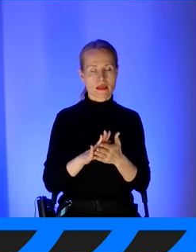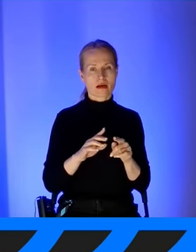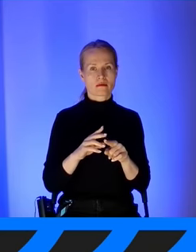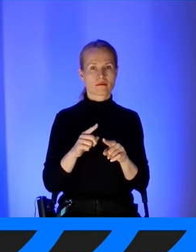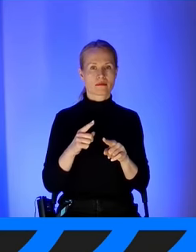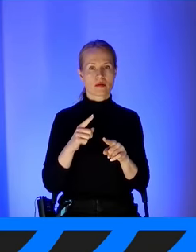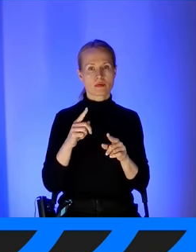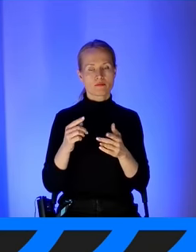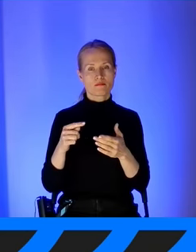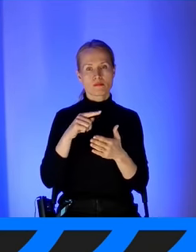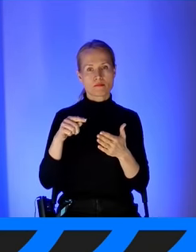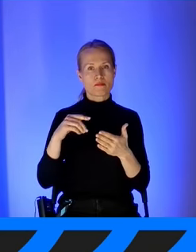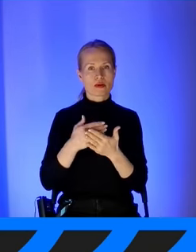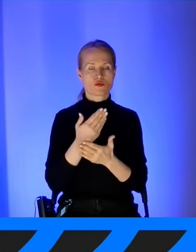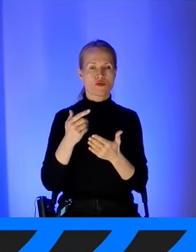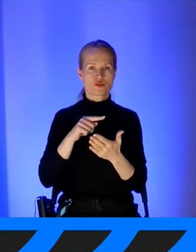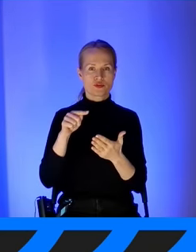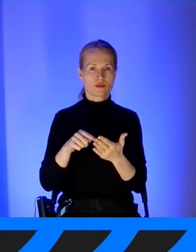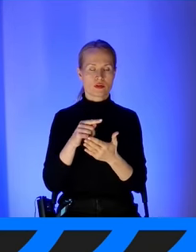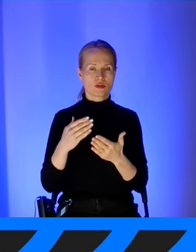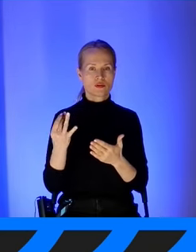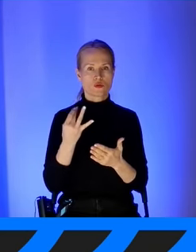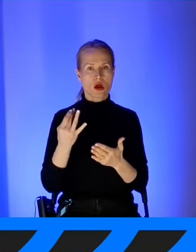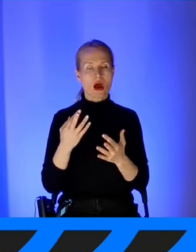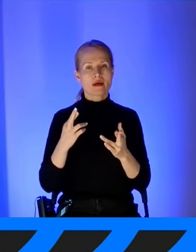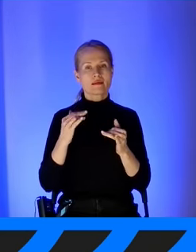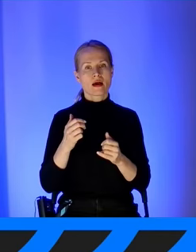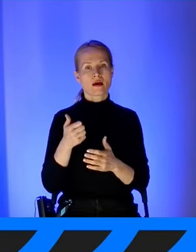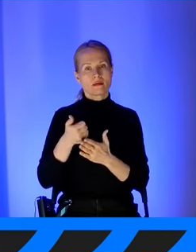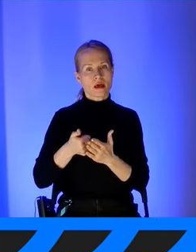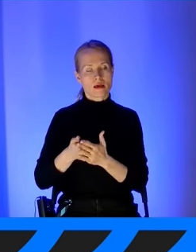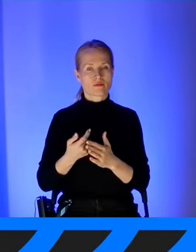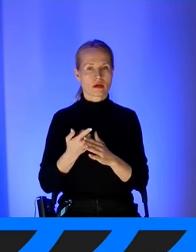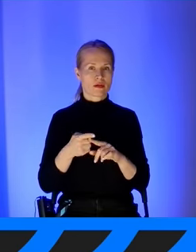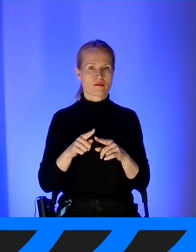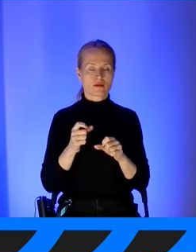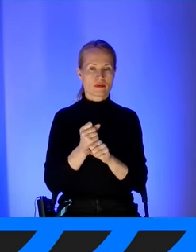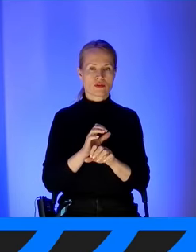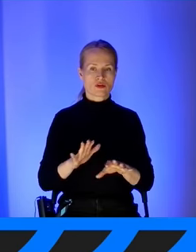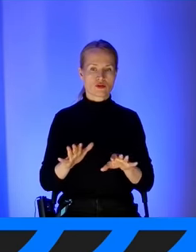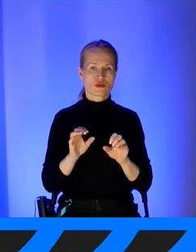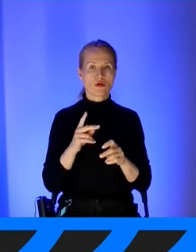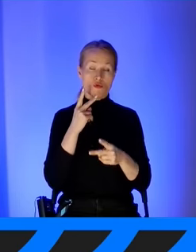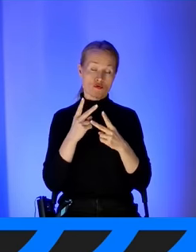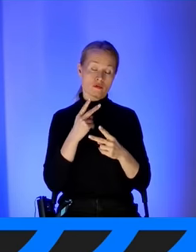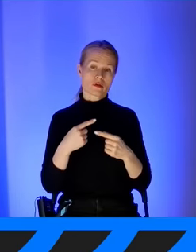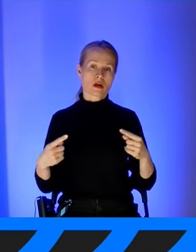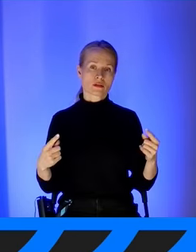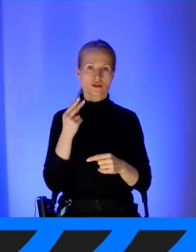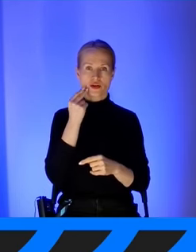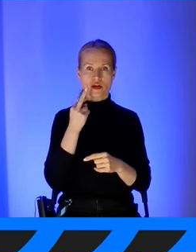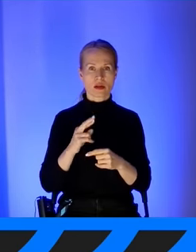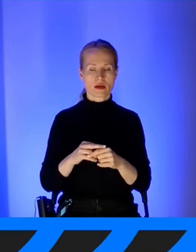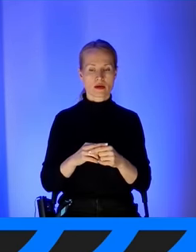Но если ты этого не делаешь а для лайков например ты этого обычно не делаешь ты просто будешь видеть разные разные значения Ну то есть